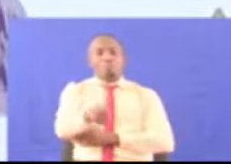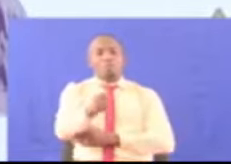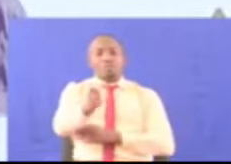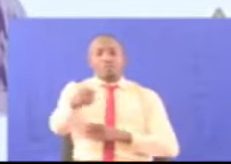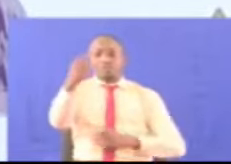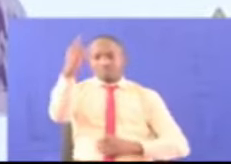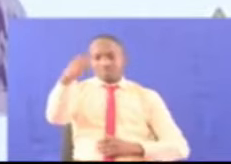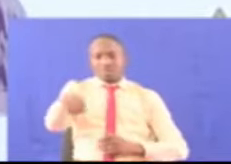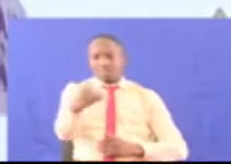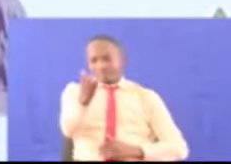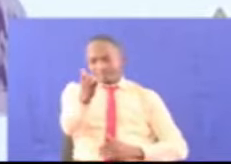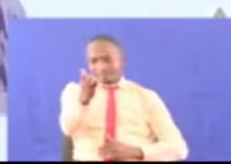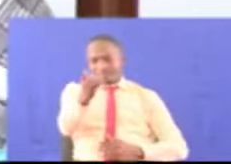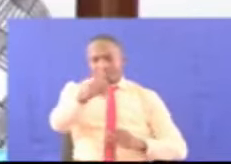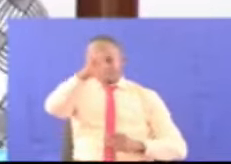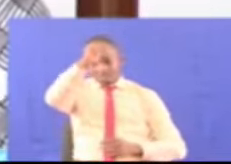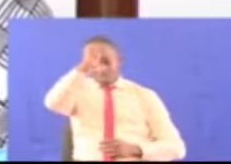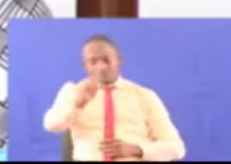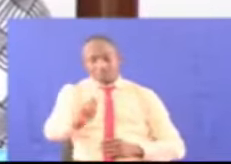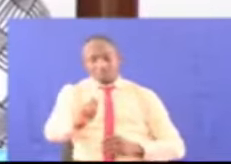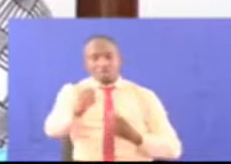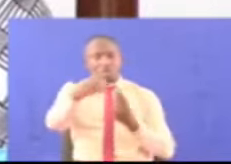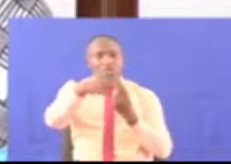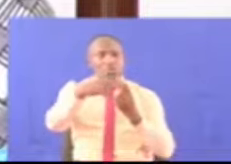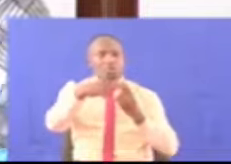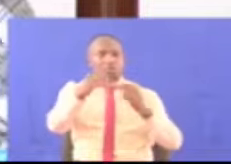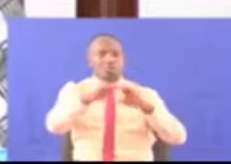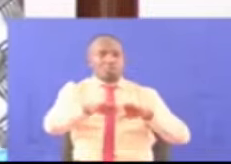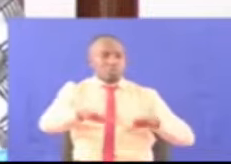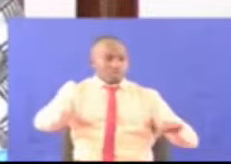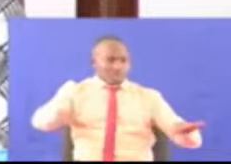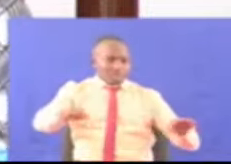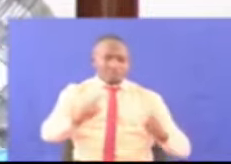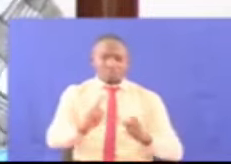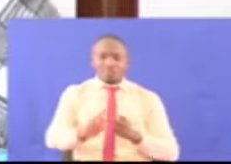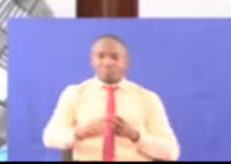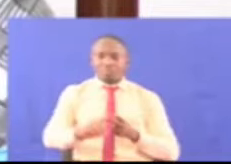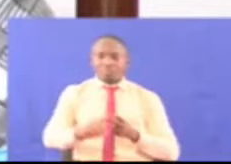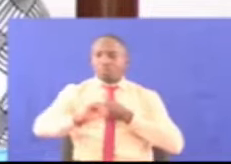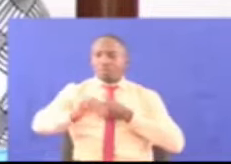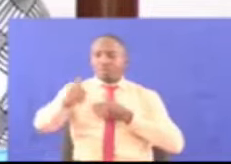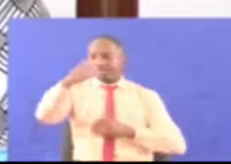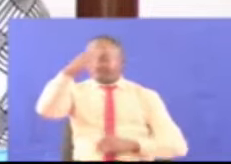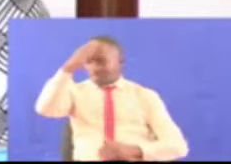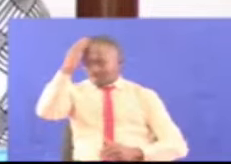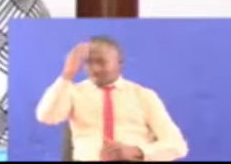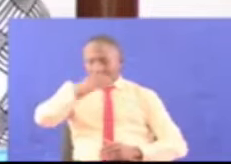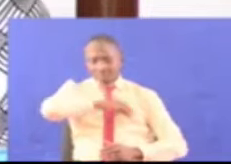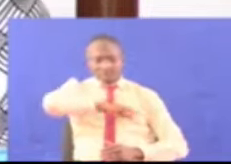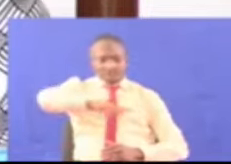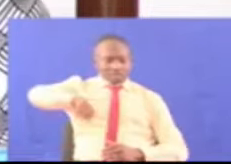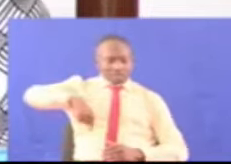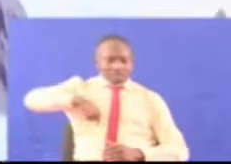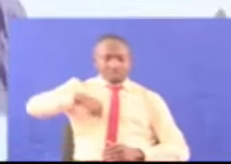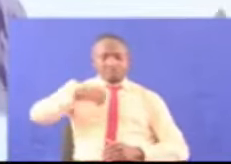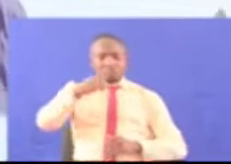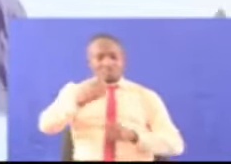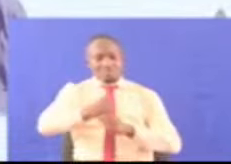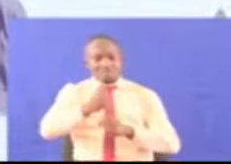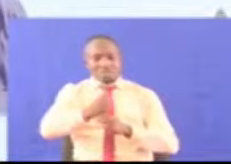wanakupongeza sana Mheshimiwa Dr. Tulia, na kwa niaba ya serikali na sisi watumishi wa